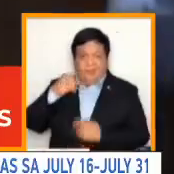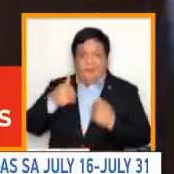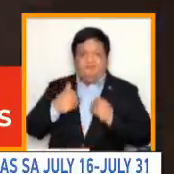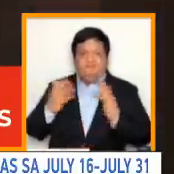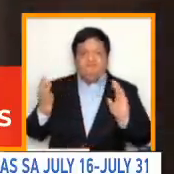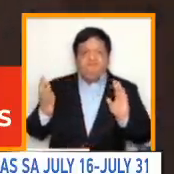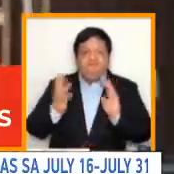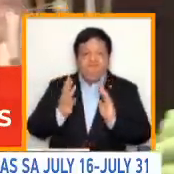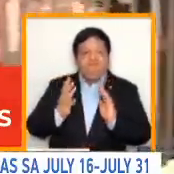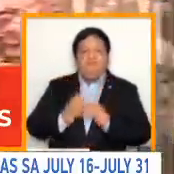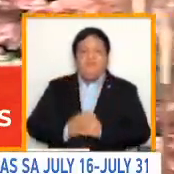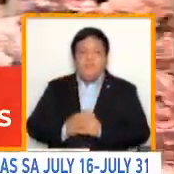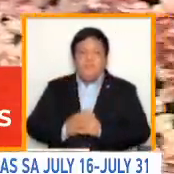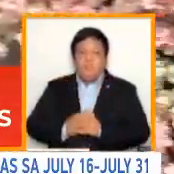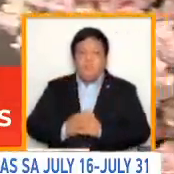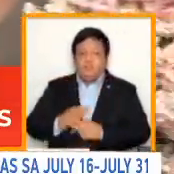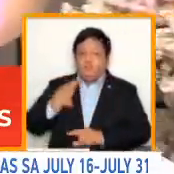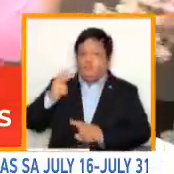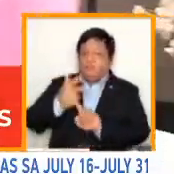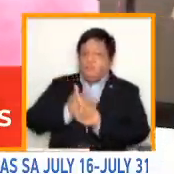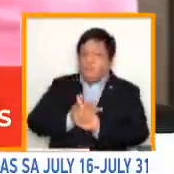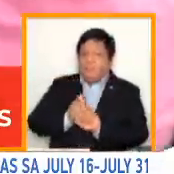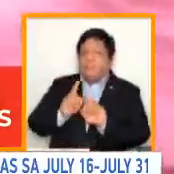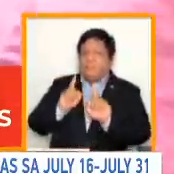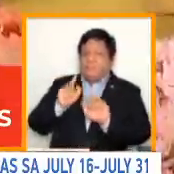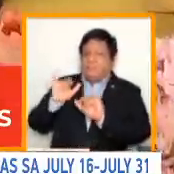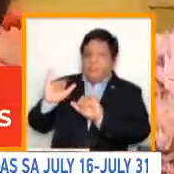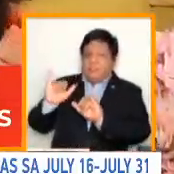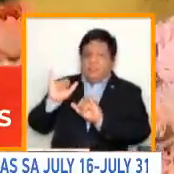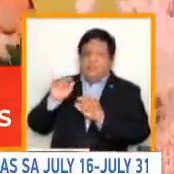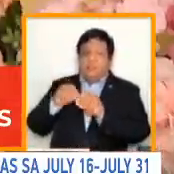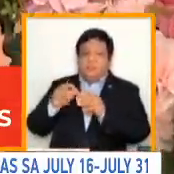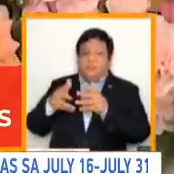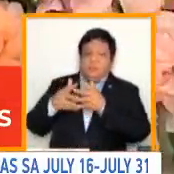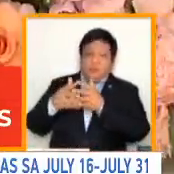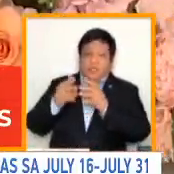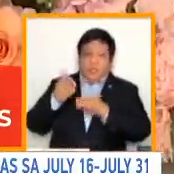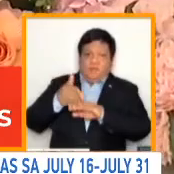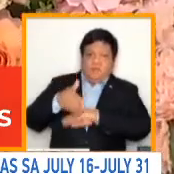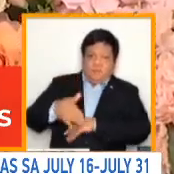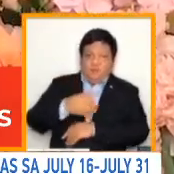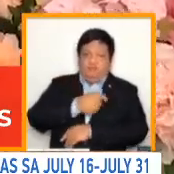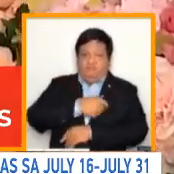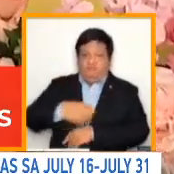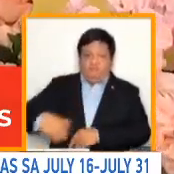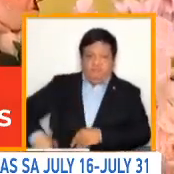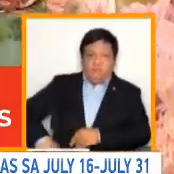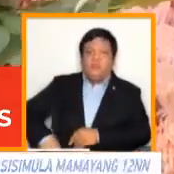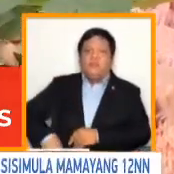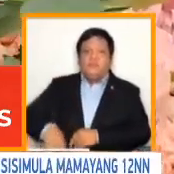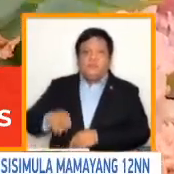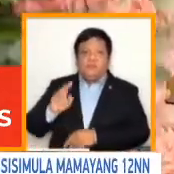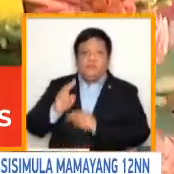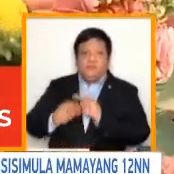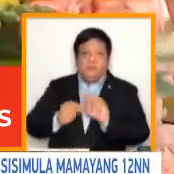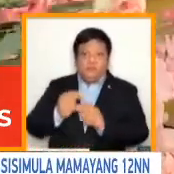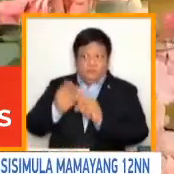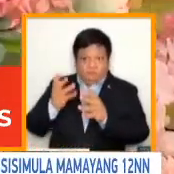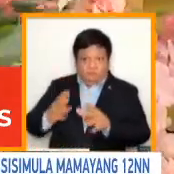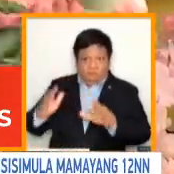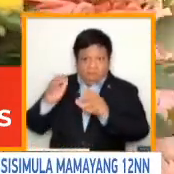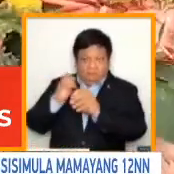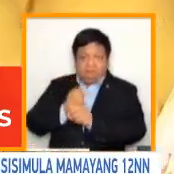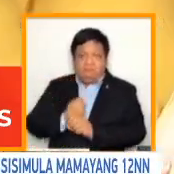Tatlong buwan nagstay sa Amerika si Rabiya matapos ang Miss Universe competition. At kahit tapos na ang kanyang Miss U journey, thankful pa rin siya sa lahat ng